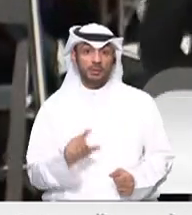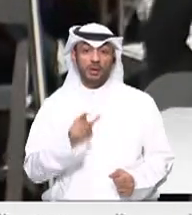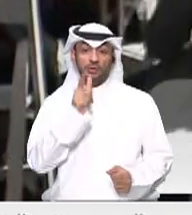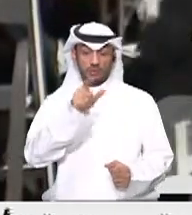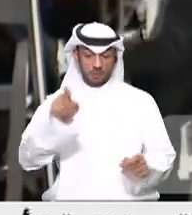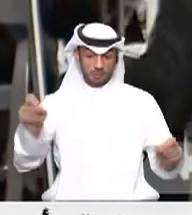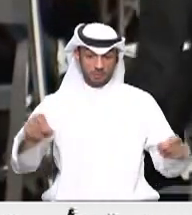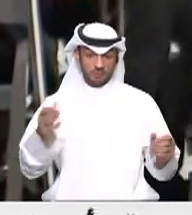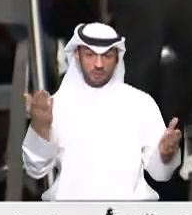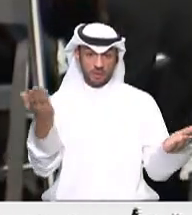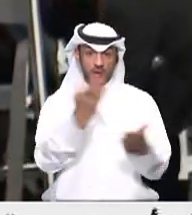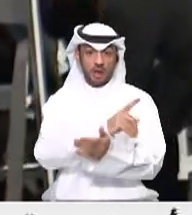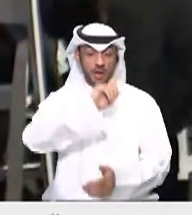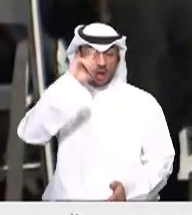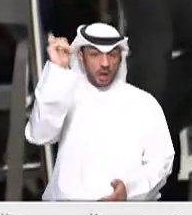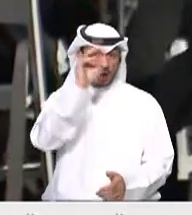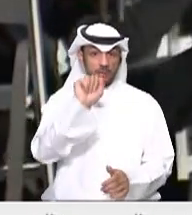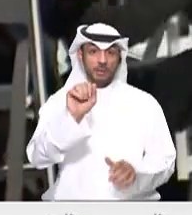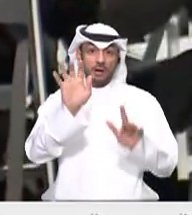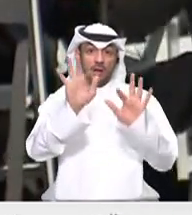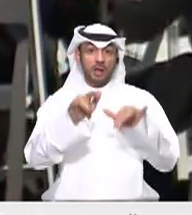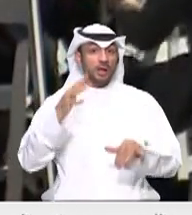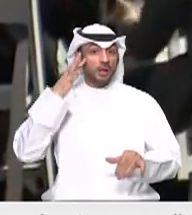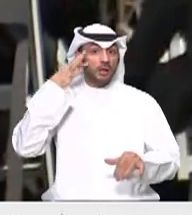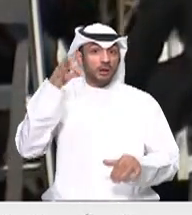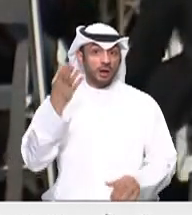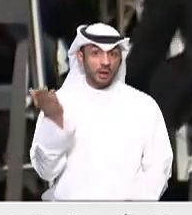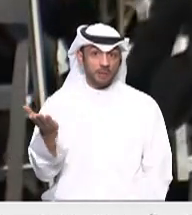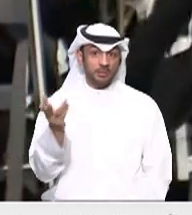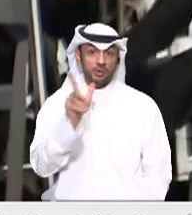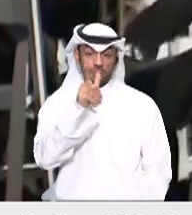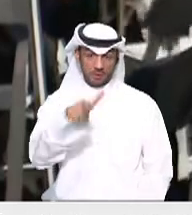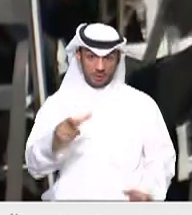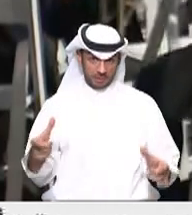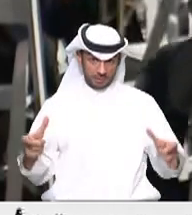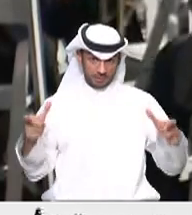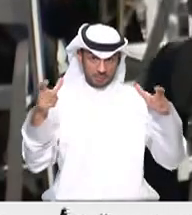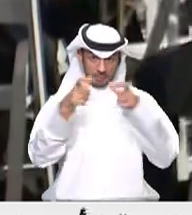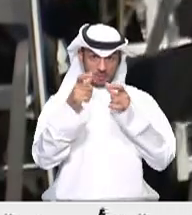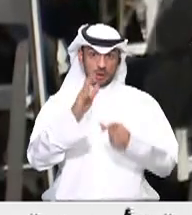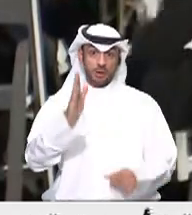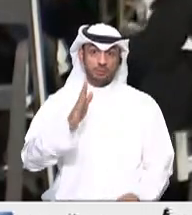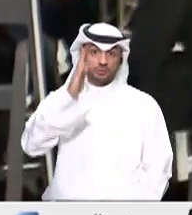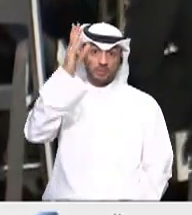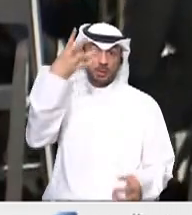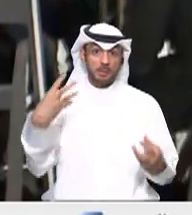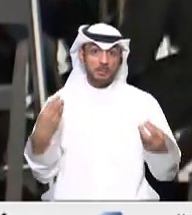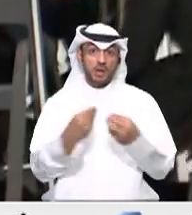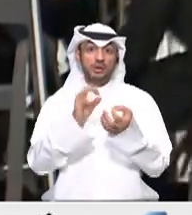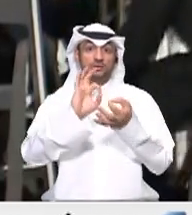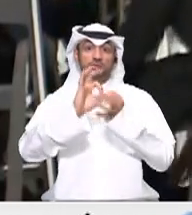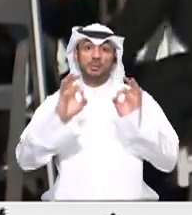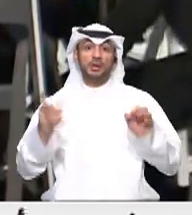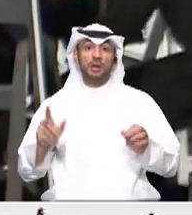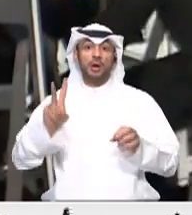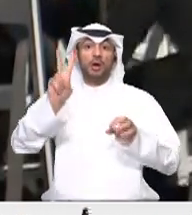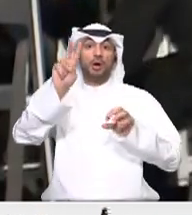العالمي الرقمي. لا شك أنه انعقاد قمة المستقبل مع الجمعية العامة للأمم